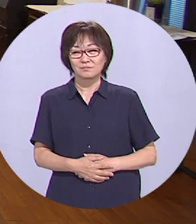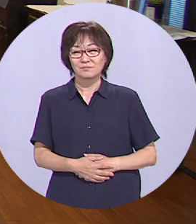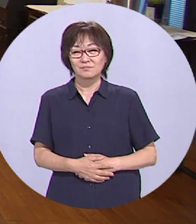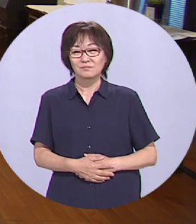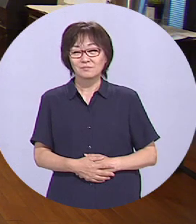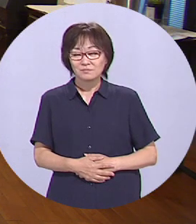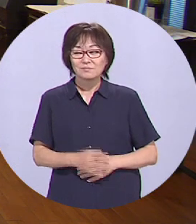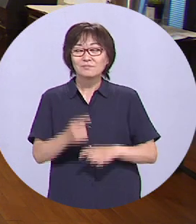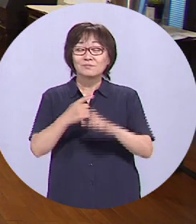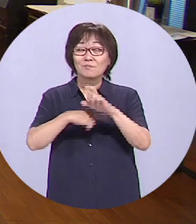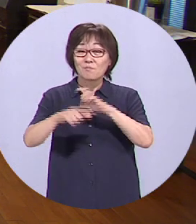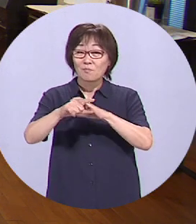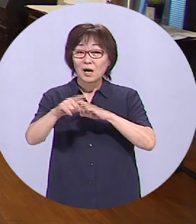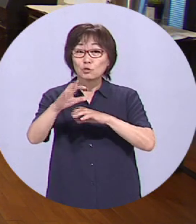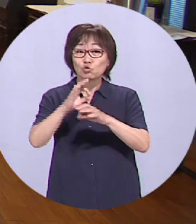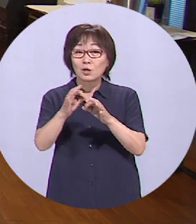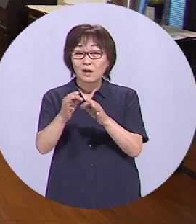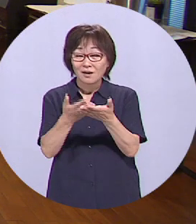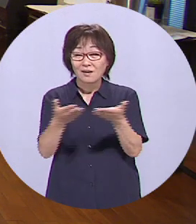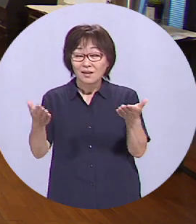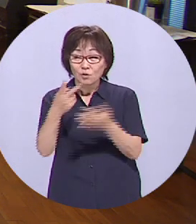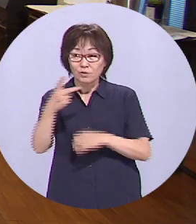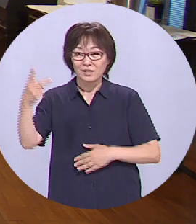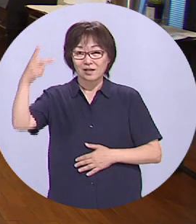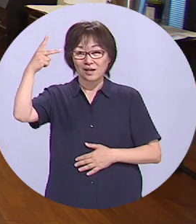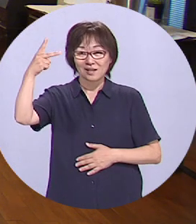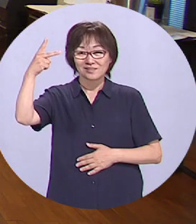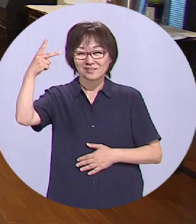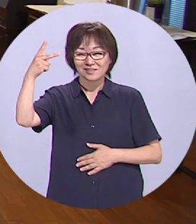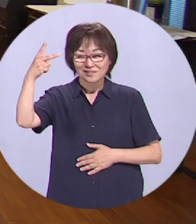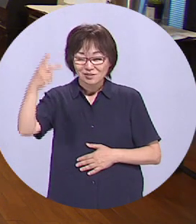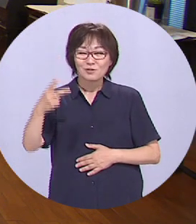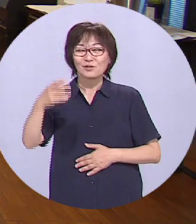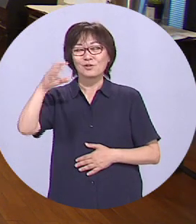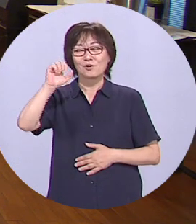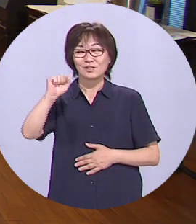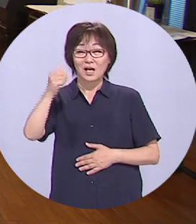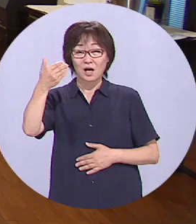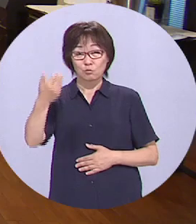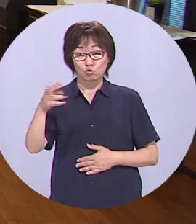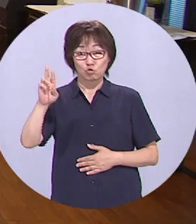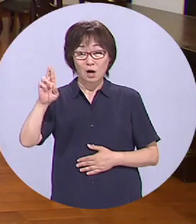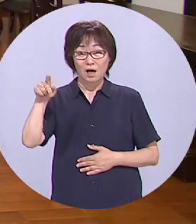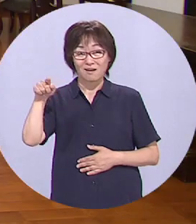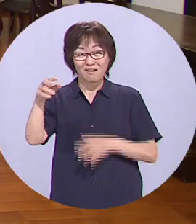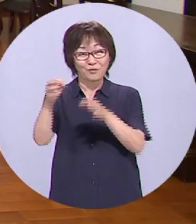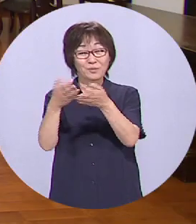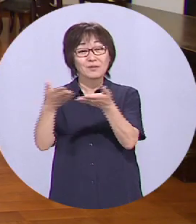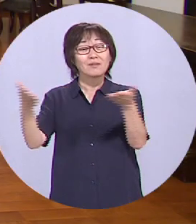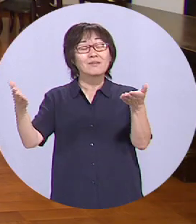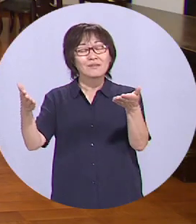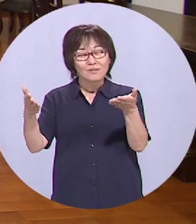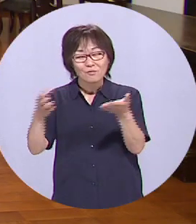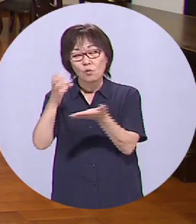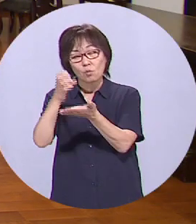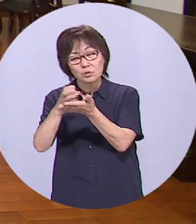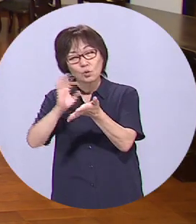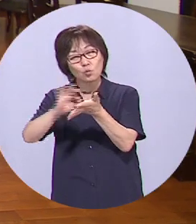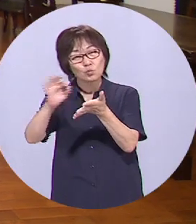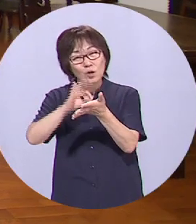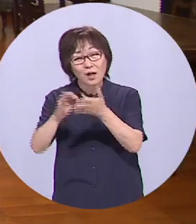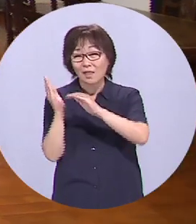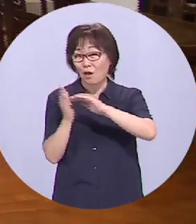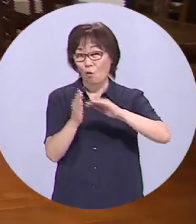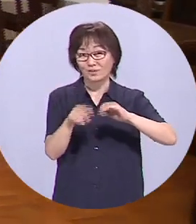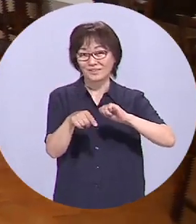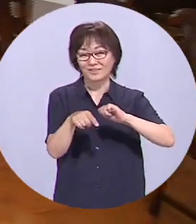増田園本店の2階にあるさくらはフランス料理をベースに狭山茶を使った料理を提供しています。こちらで